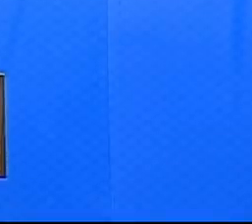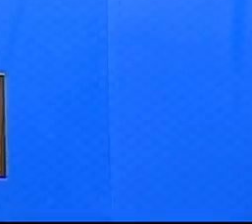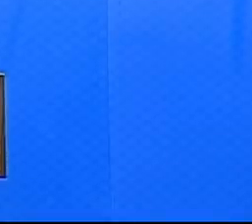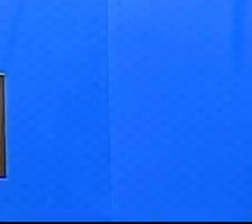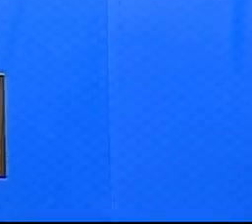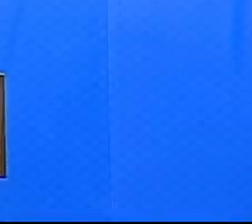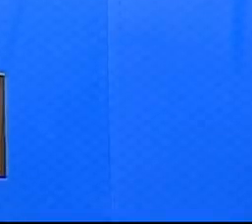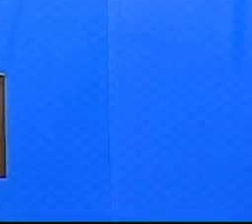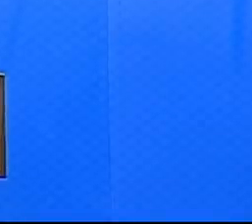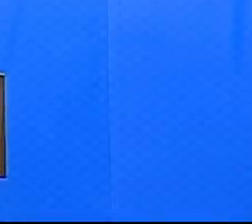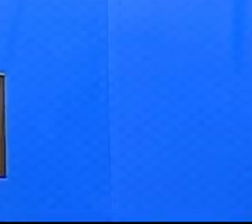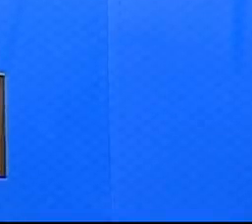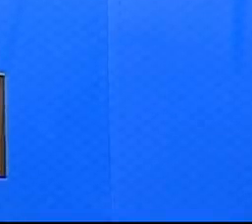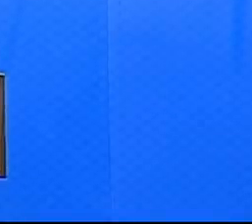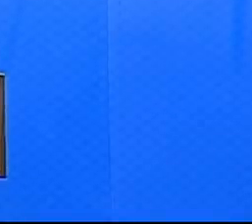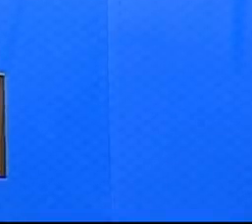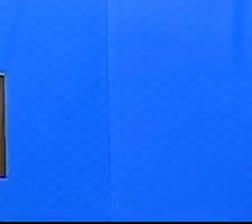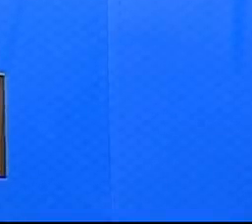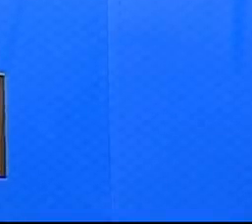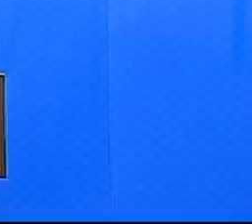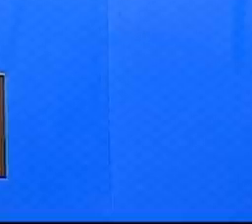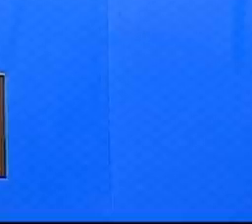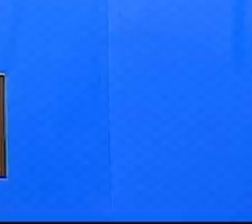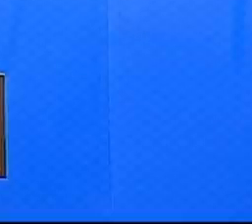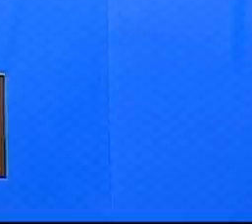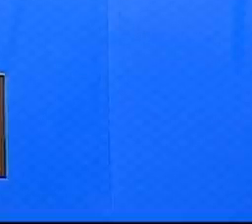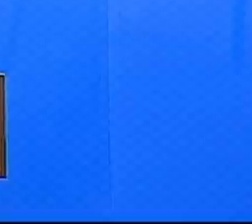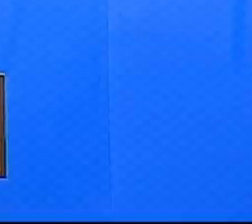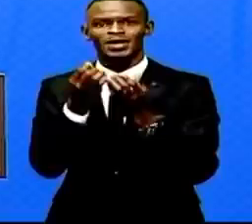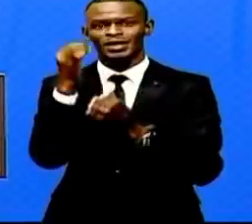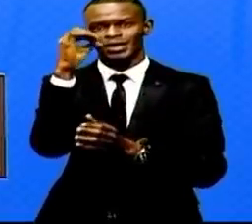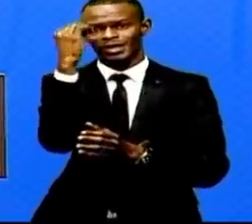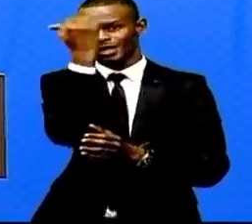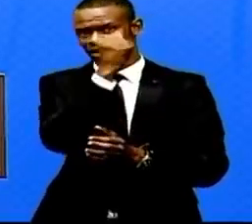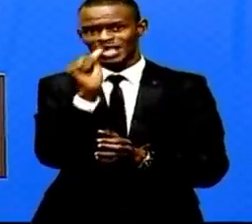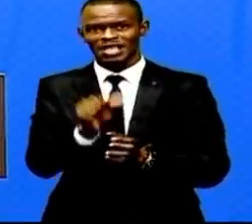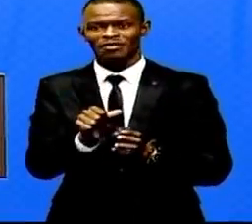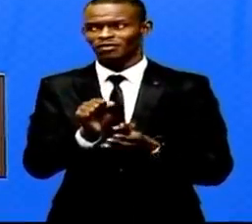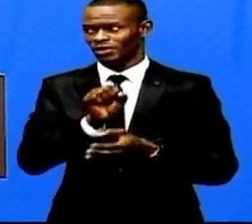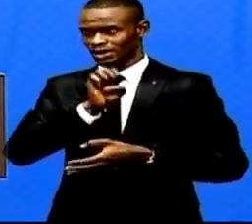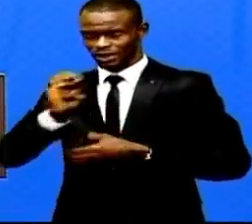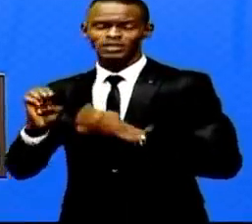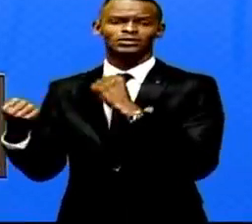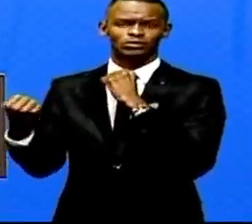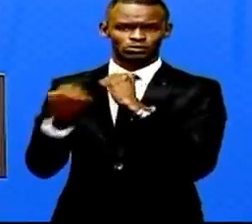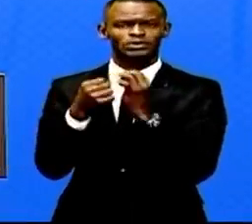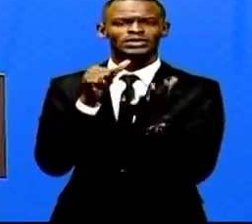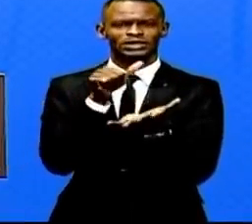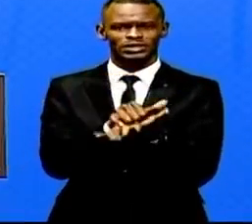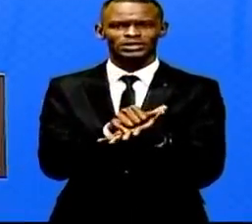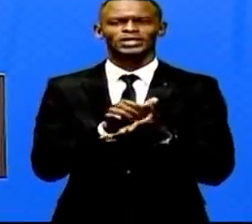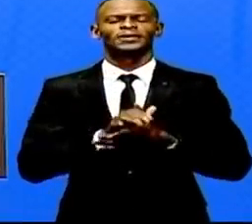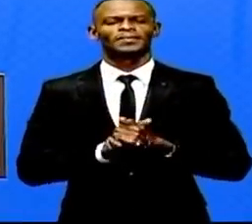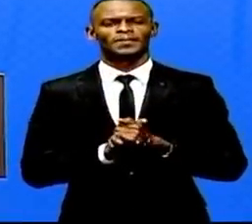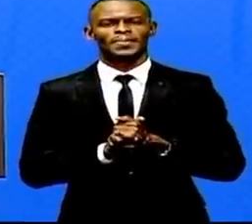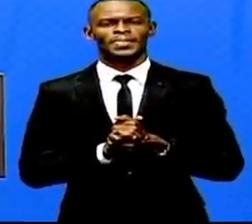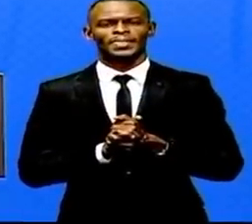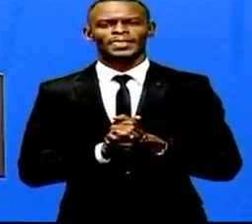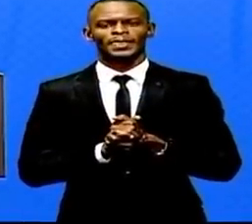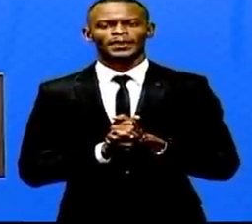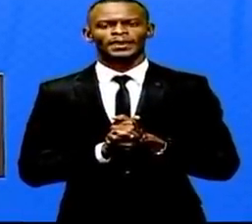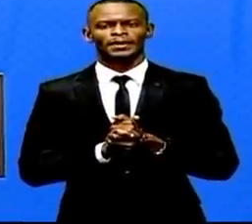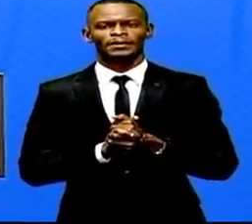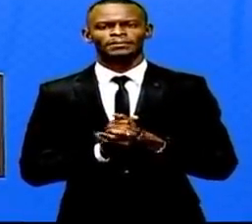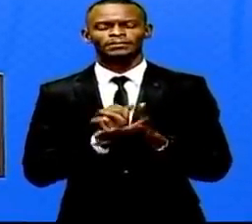des États de la région de la Communauté de l'Afrique de l'Est et conduit, dans le cadre de la mise en œuvre des résolutions du deuxième conclave de